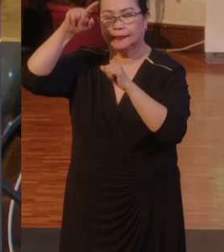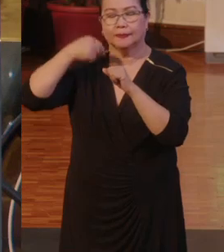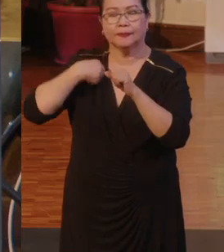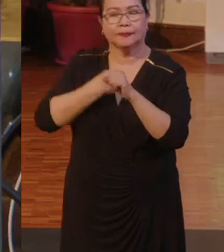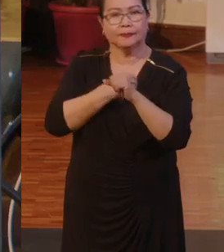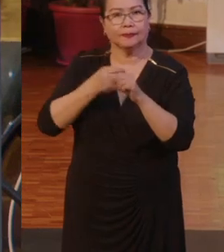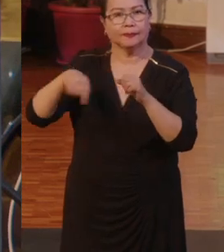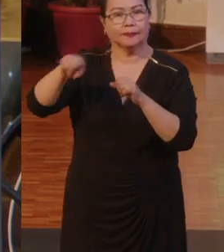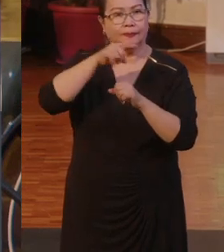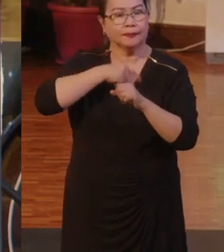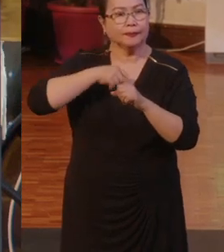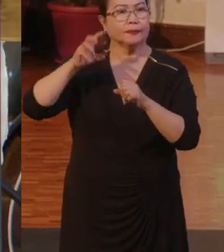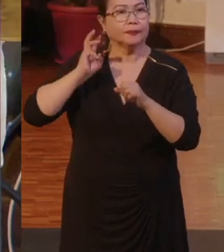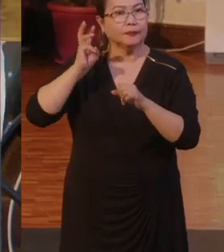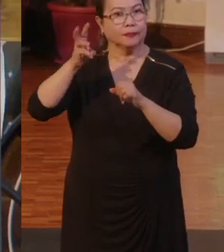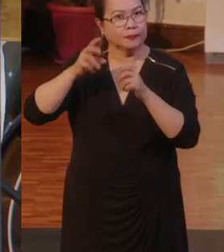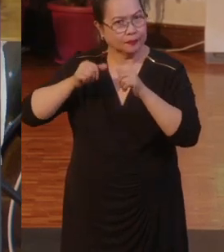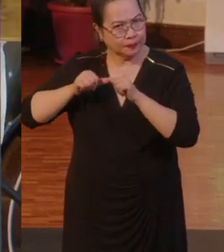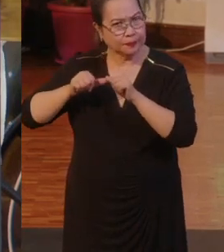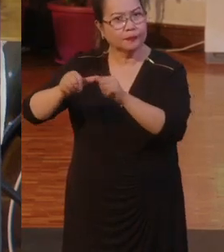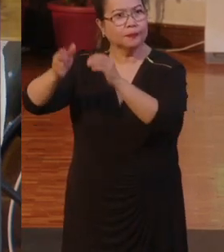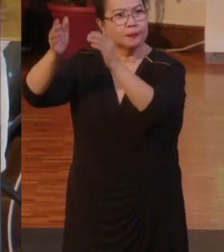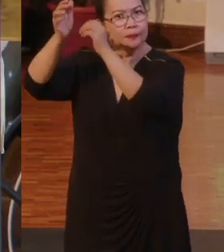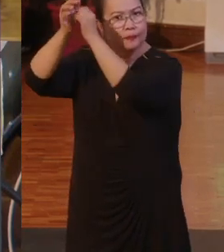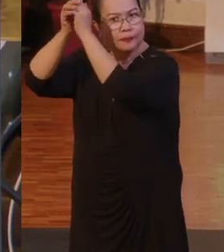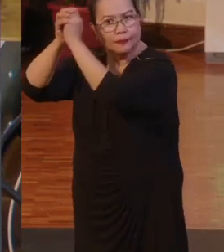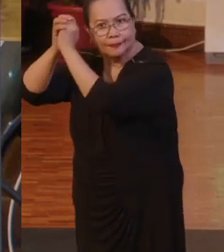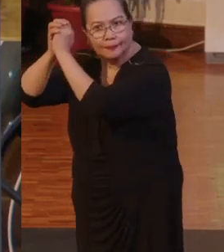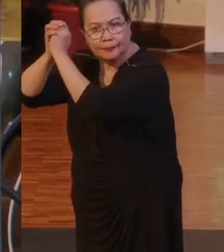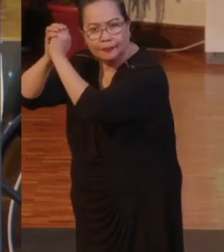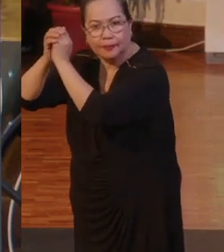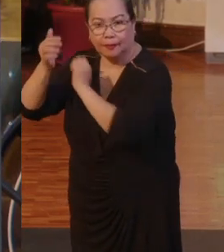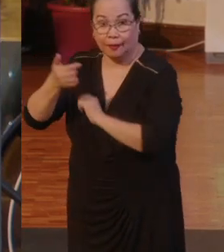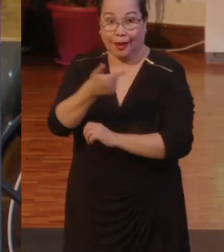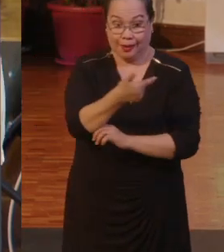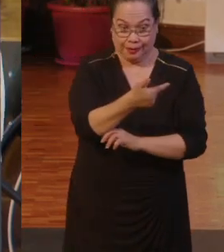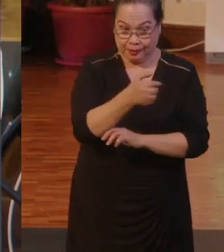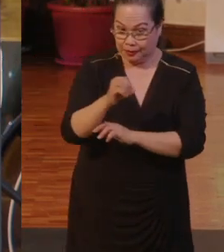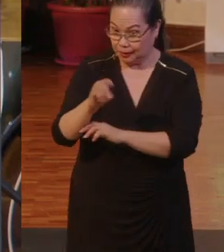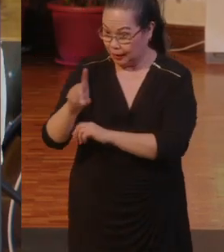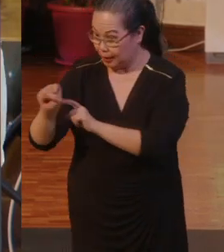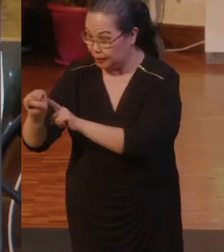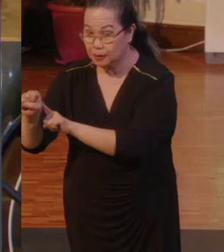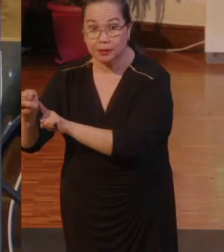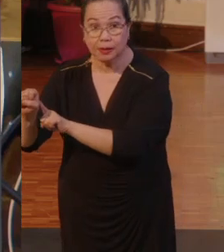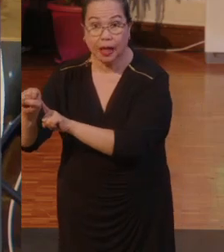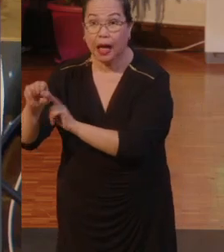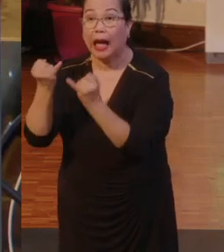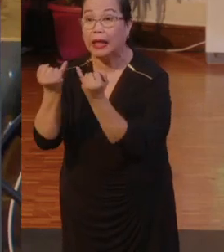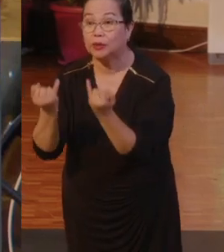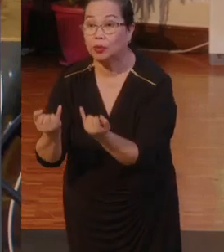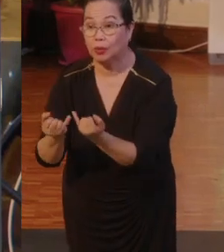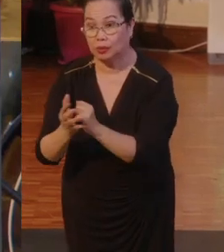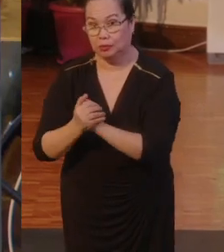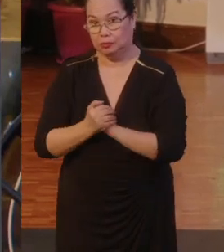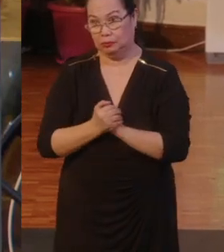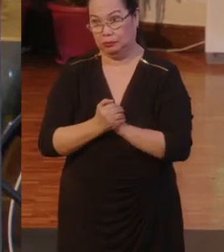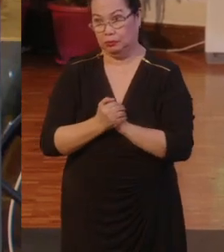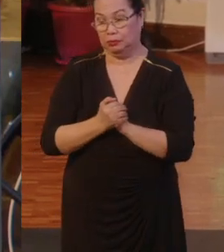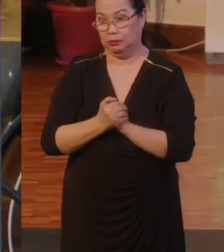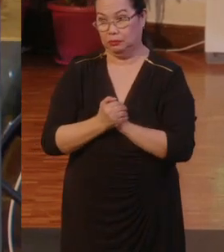of the human being. Siya po ang nagbibigay ng kalakasan sa atin at nagbibigay ng tagumpay sa